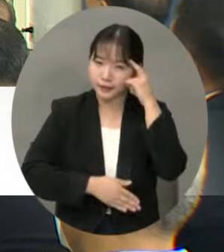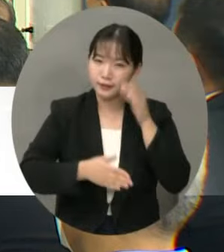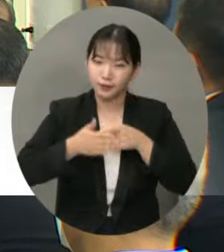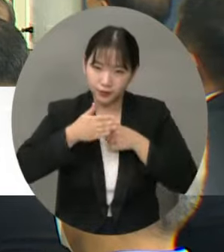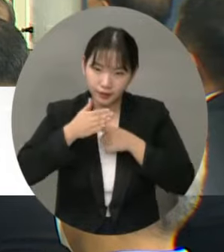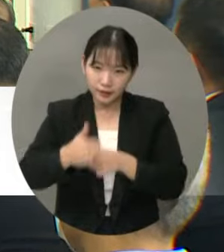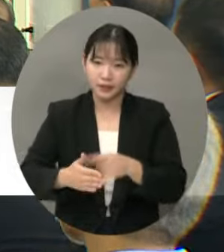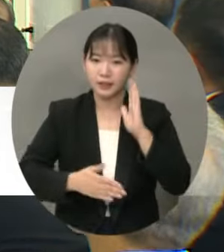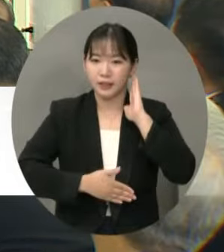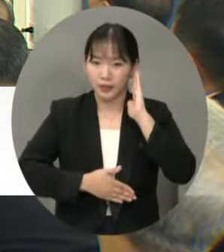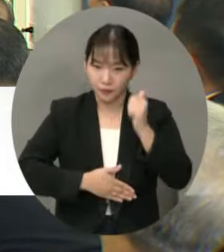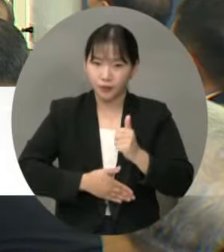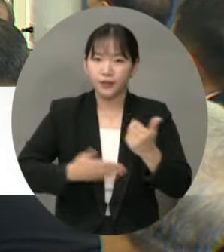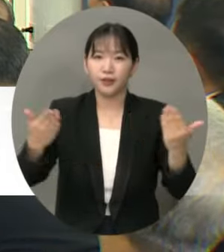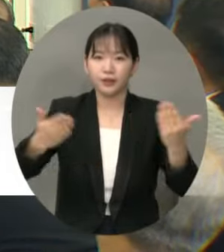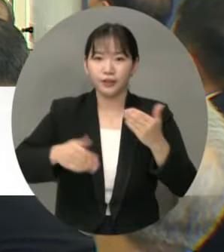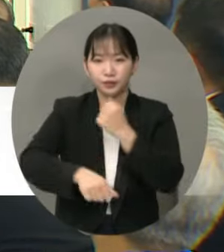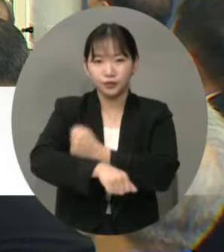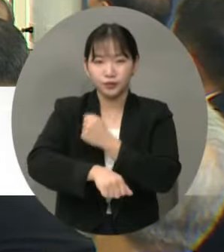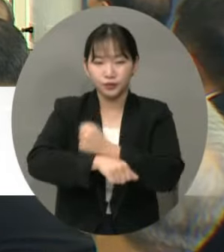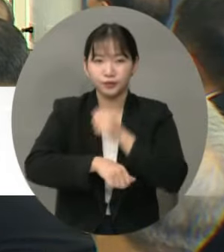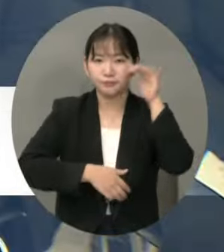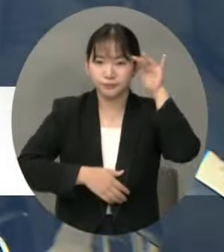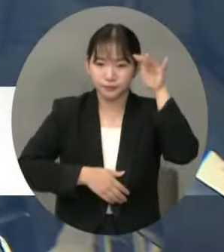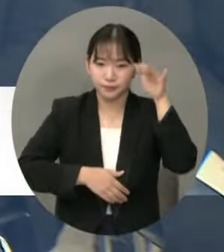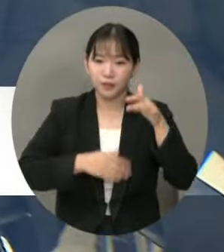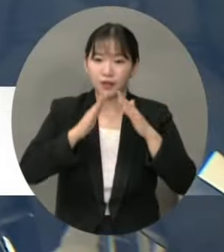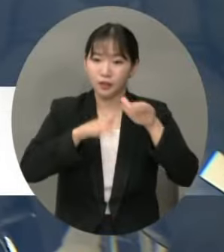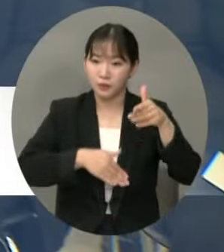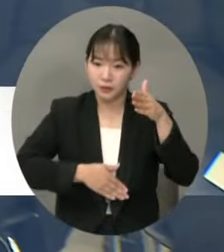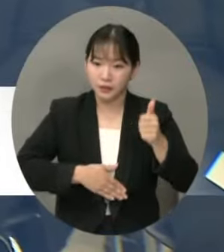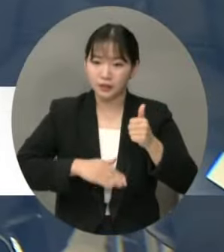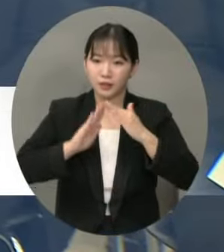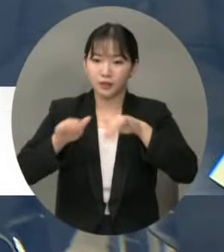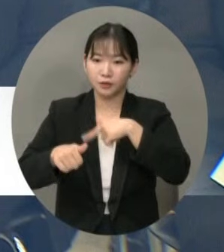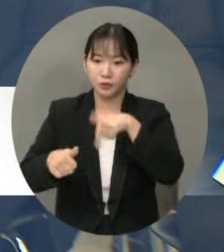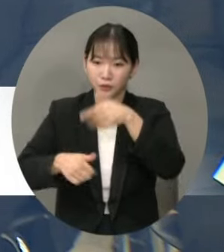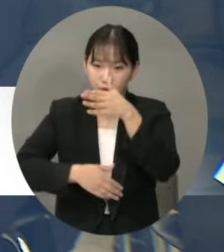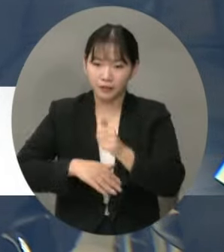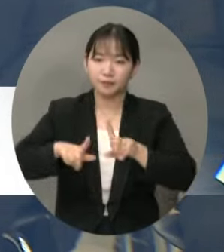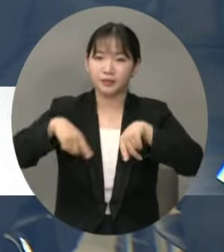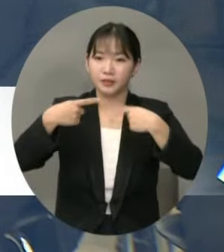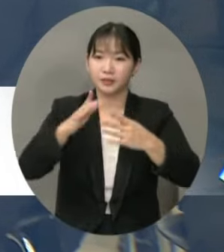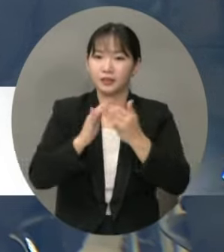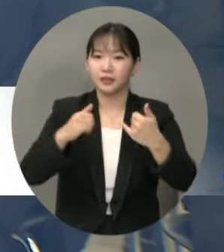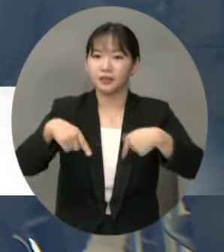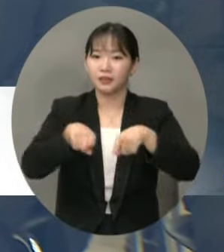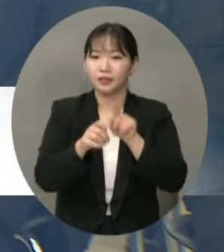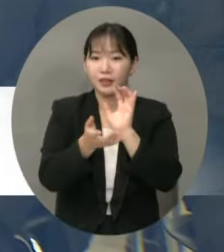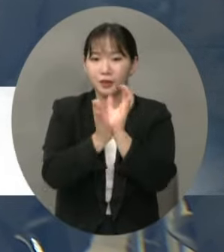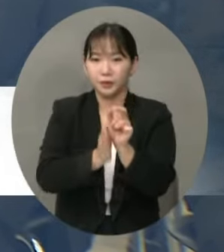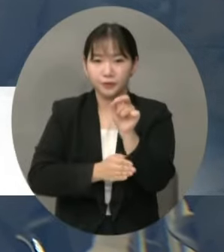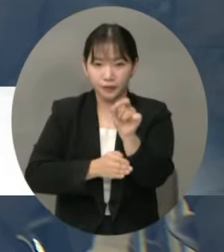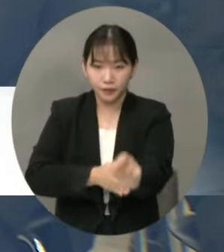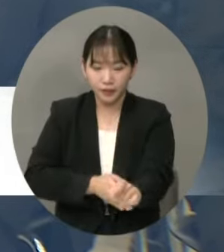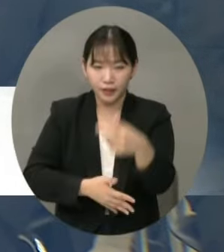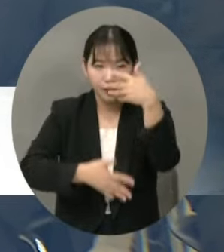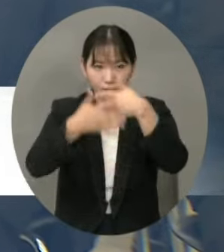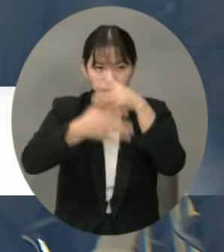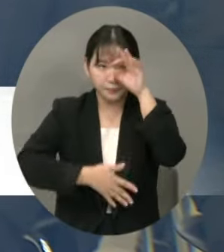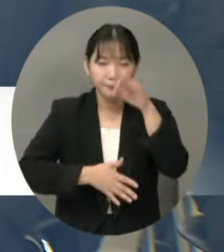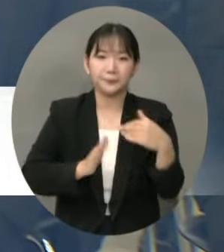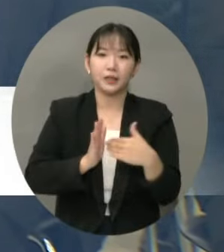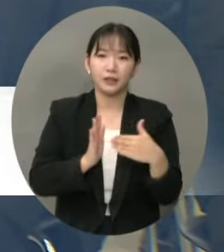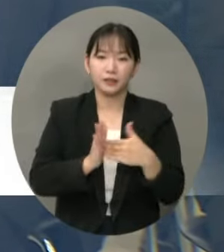업적을 기렸습니다. 목포 추모식에는 김용록 지사와 김대중 교육감 등이 참석해 시민들과 함께 헌화하고 추모 영상을